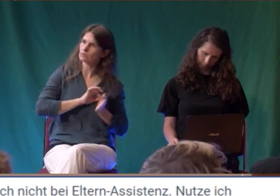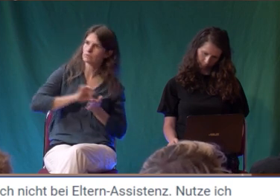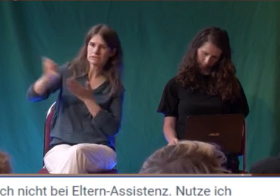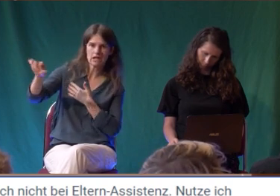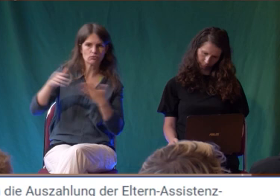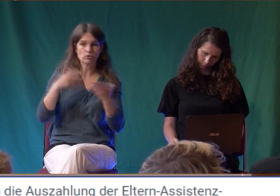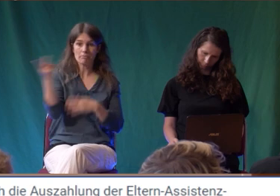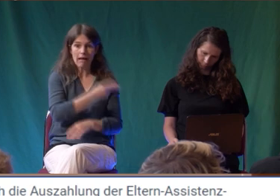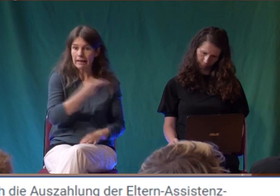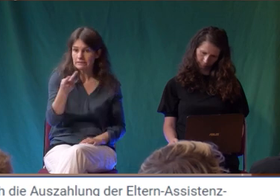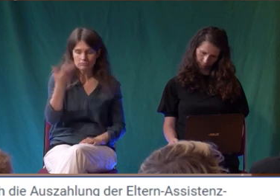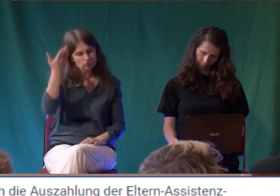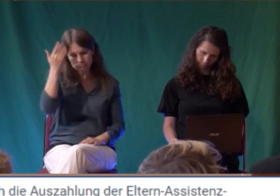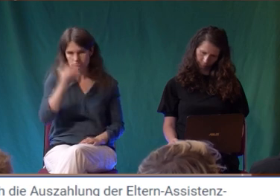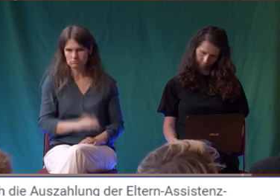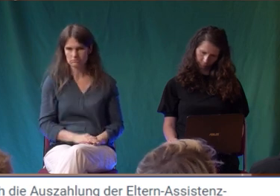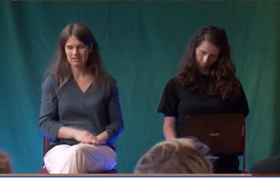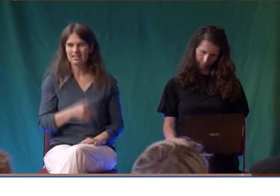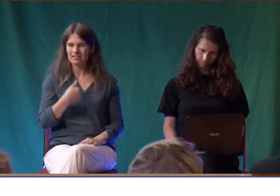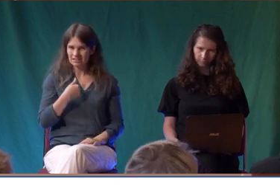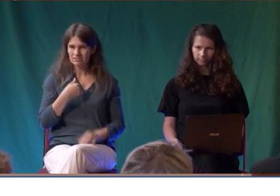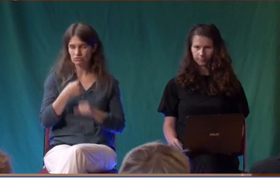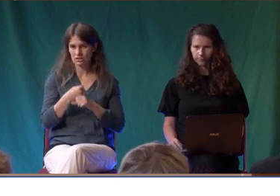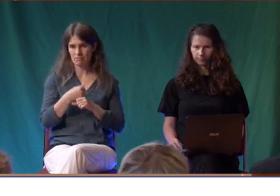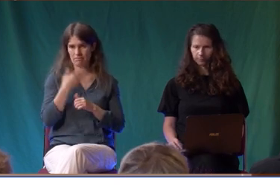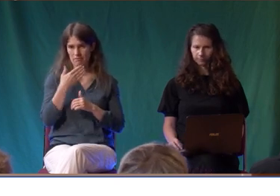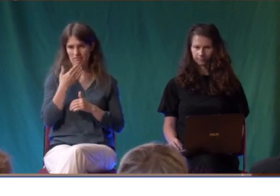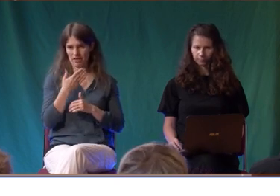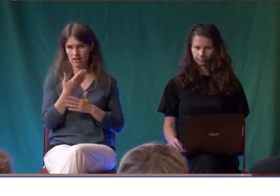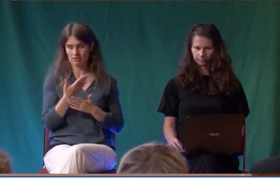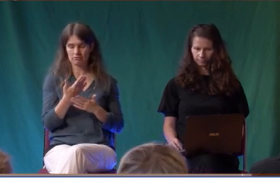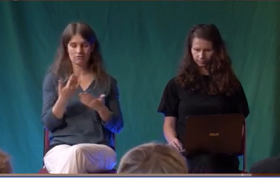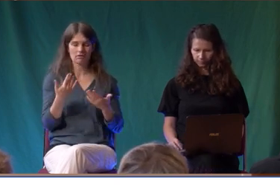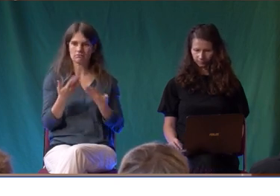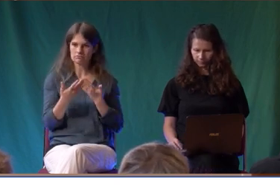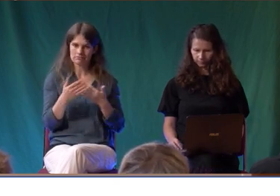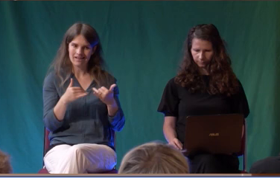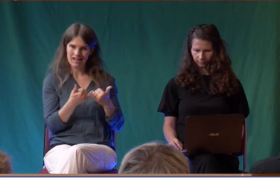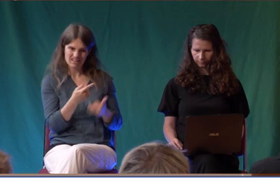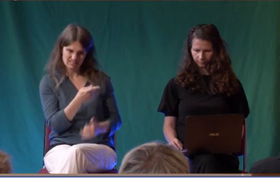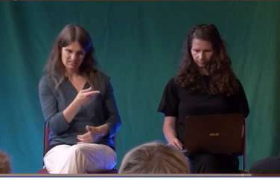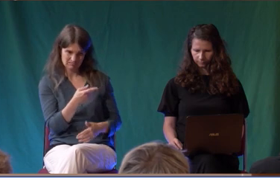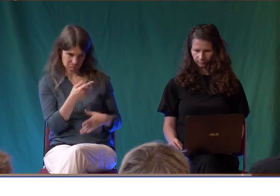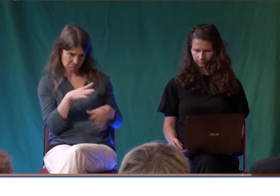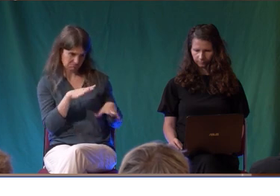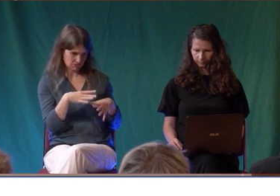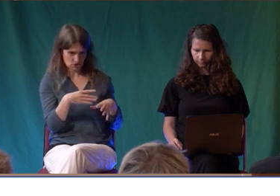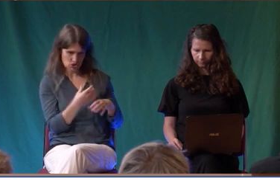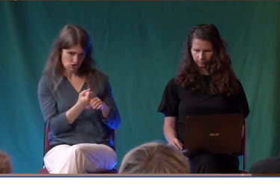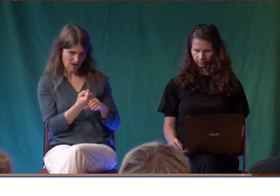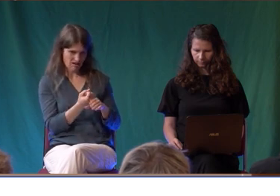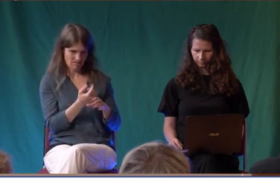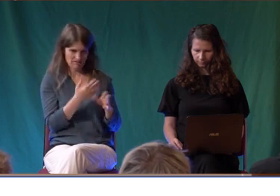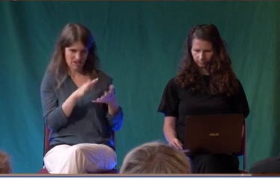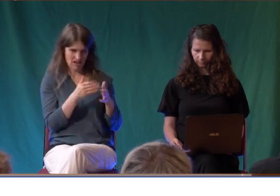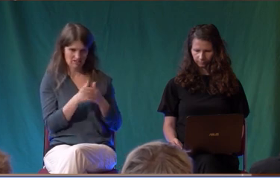in der Beratung immer wenn es für sich selbst machbar ist organisatorisch wenn es nicht so viel Aufwand